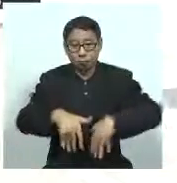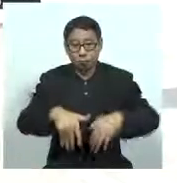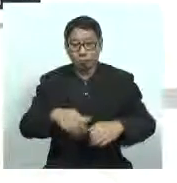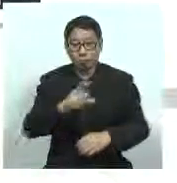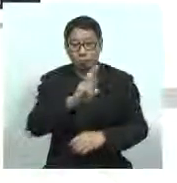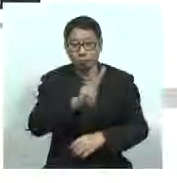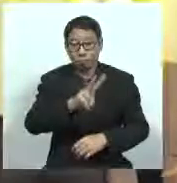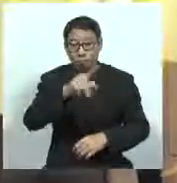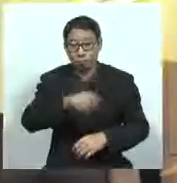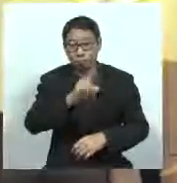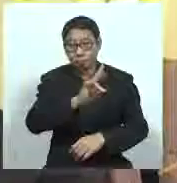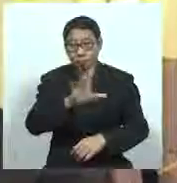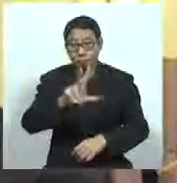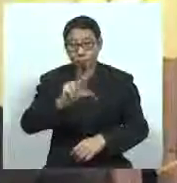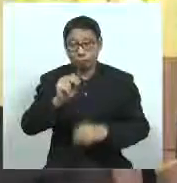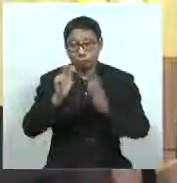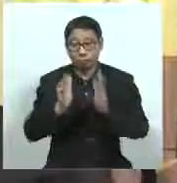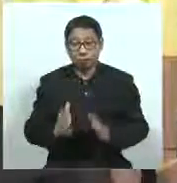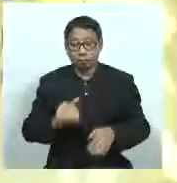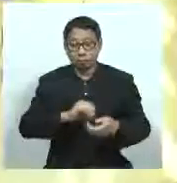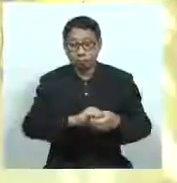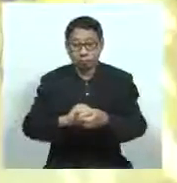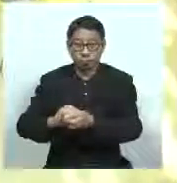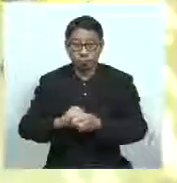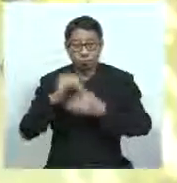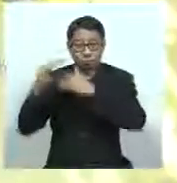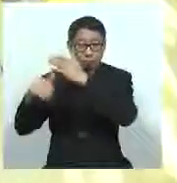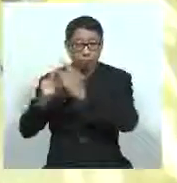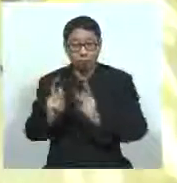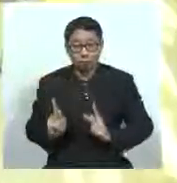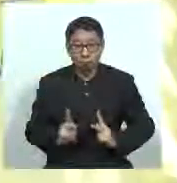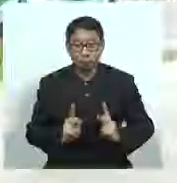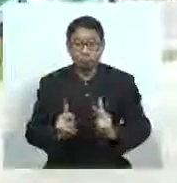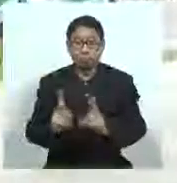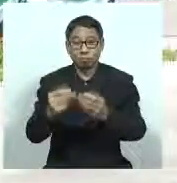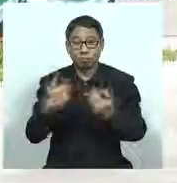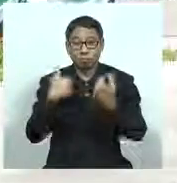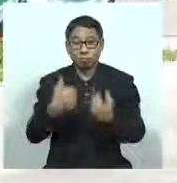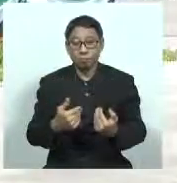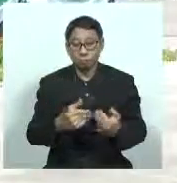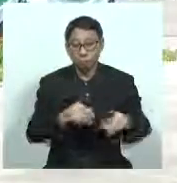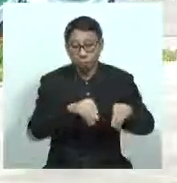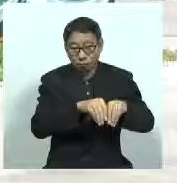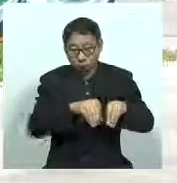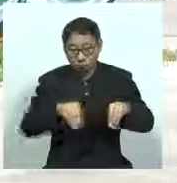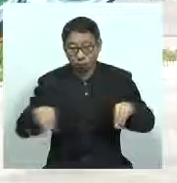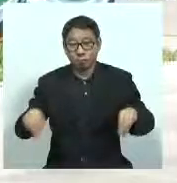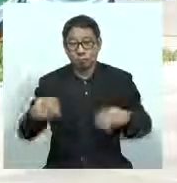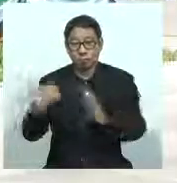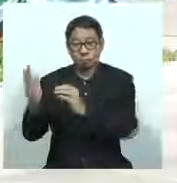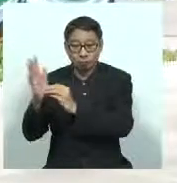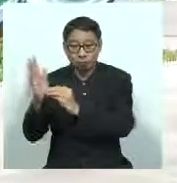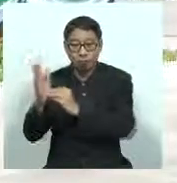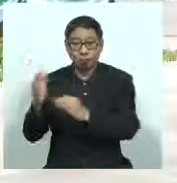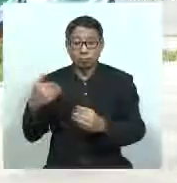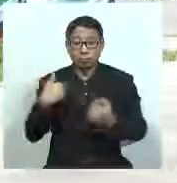วน 2,730 คนร่วมกันพัฒนาทำความสะอาดคลองแสนแสบจากคลองประดุงกรุงเกษมไปจนสุดเขตกรุงเทพ